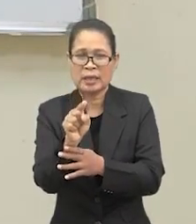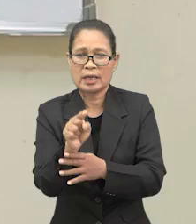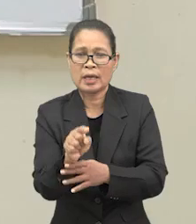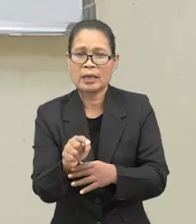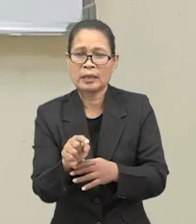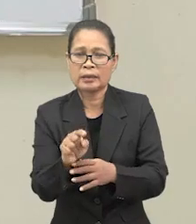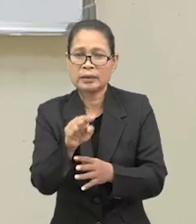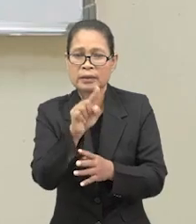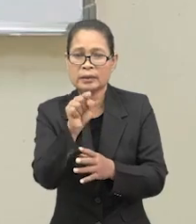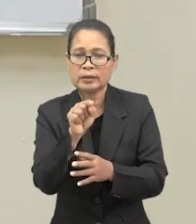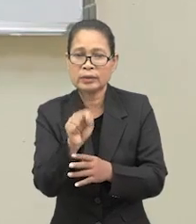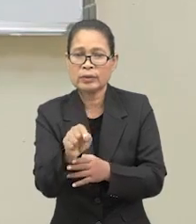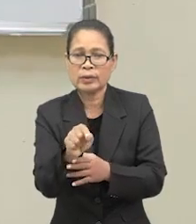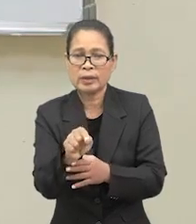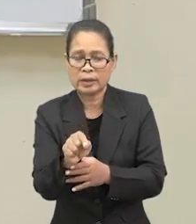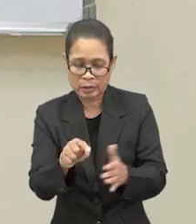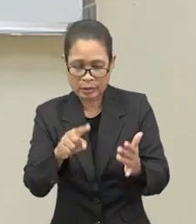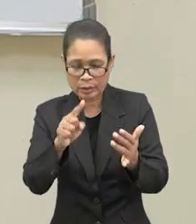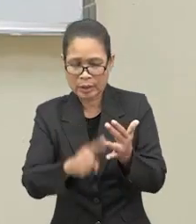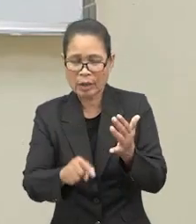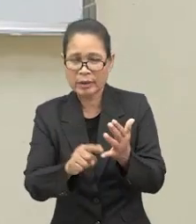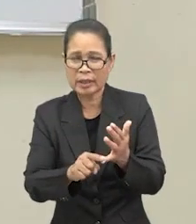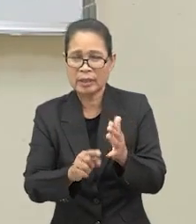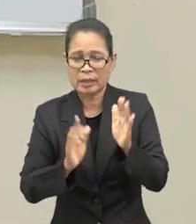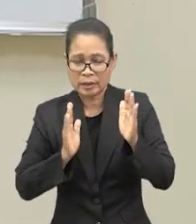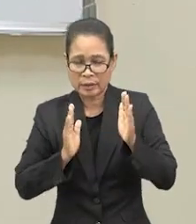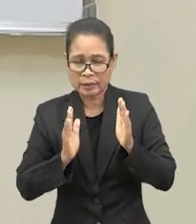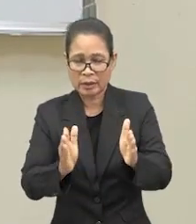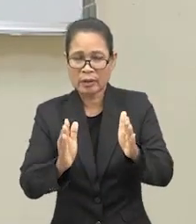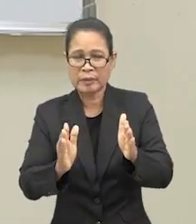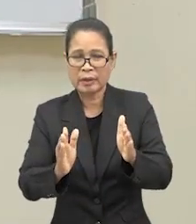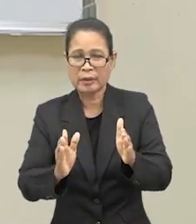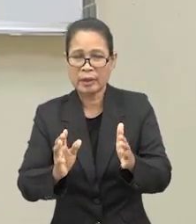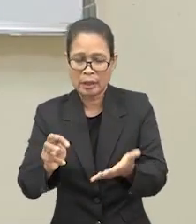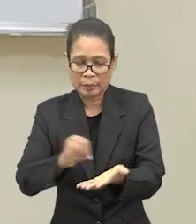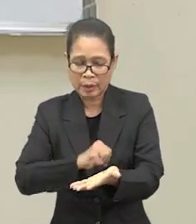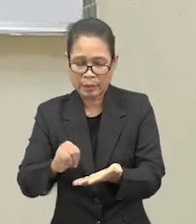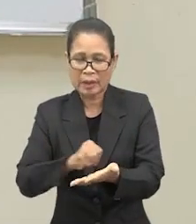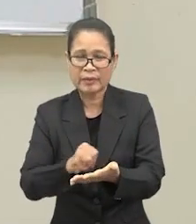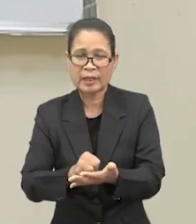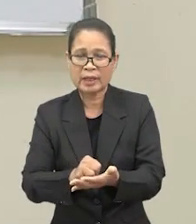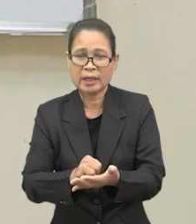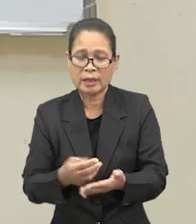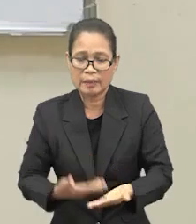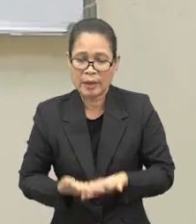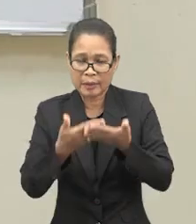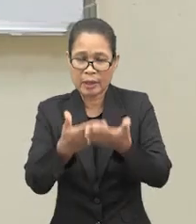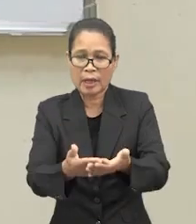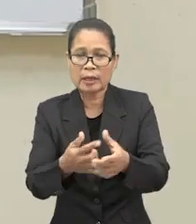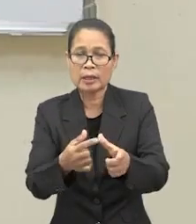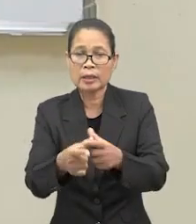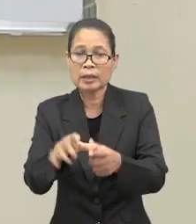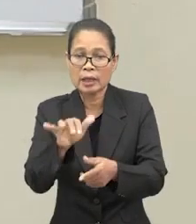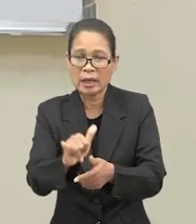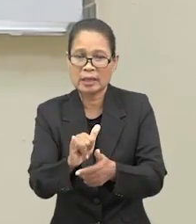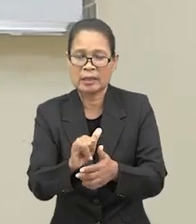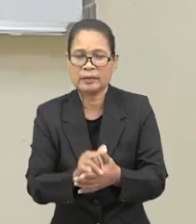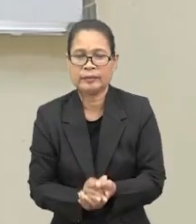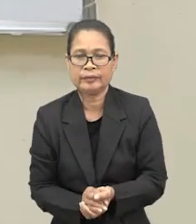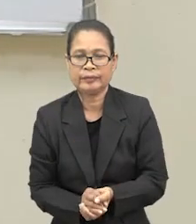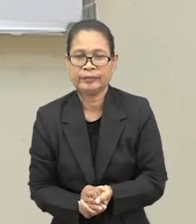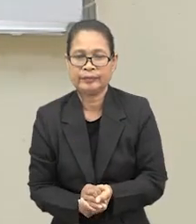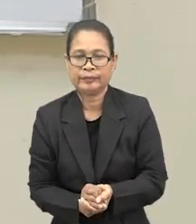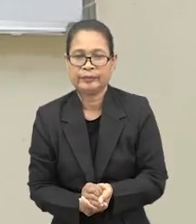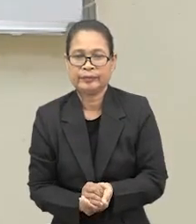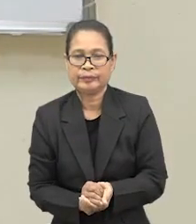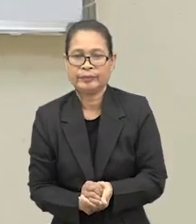ca trao sủa nơi nơi trong cao nơi chậm nọ pha côn nè tao vì xong sọp tới nâng phẩm màn địch thi đại côn ban bằng cao nơi đại được